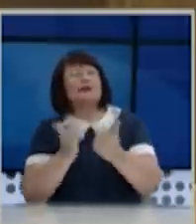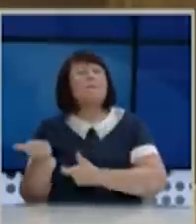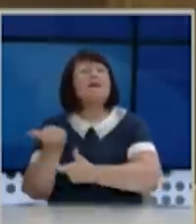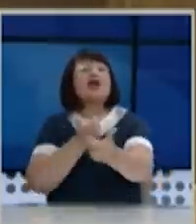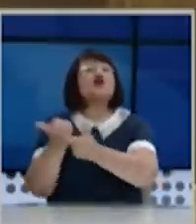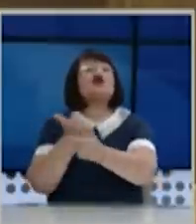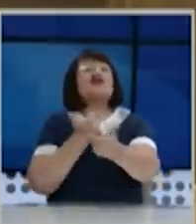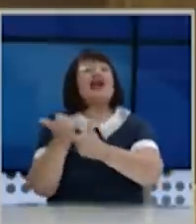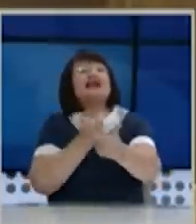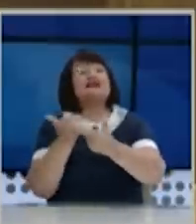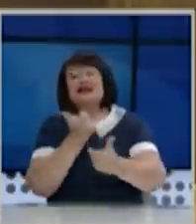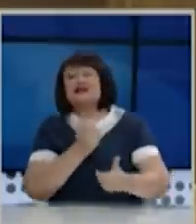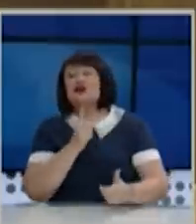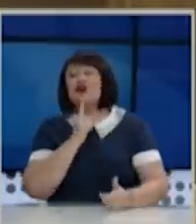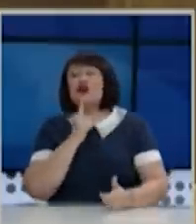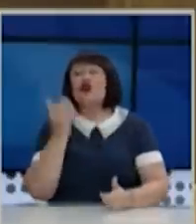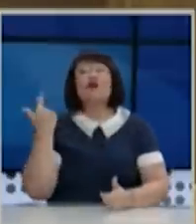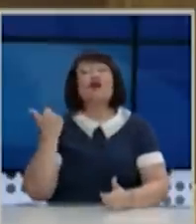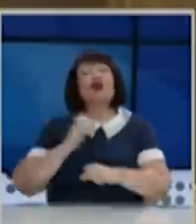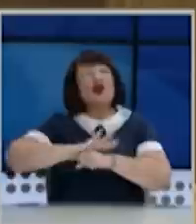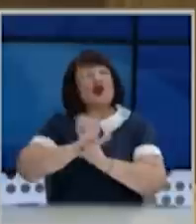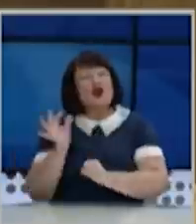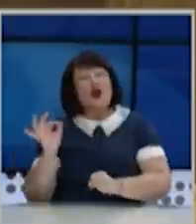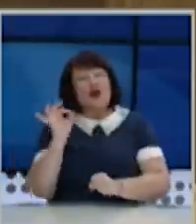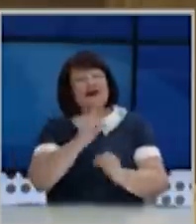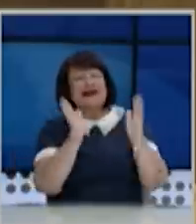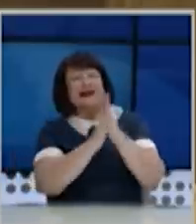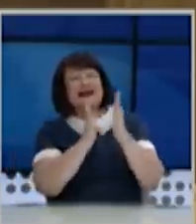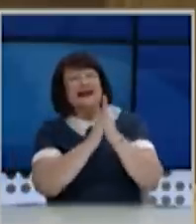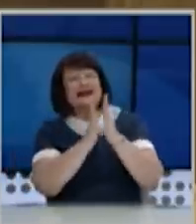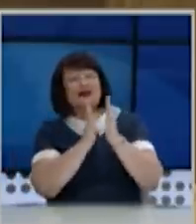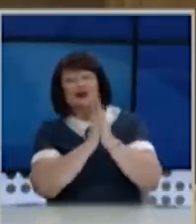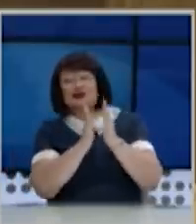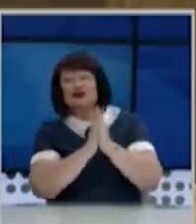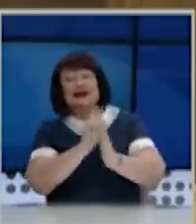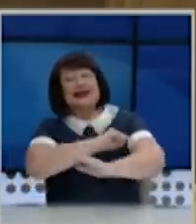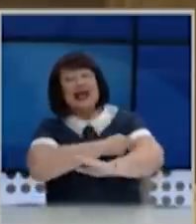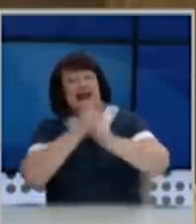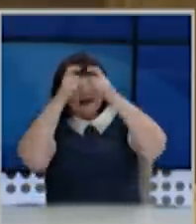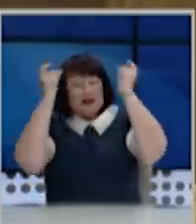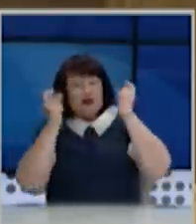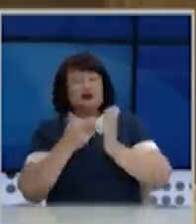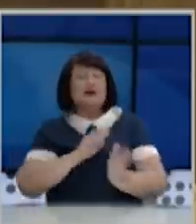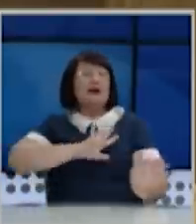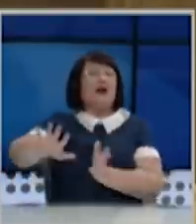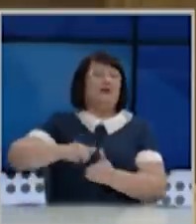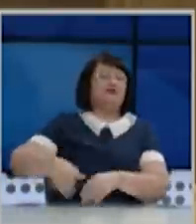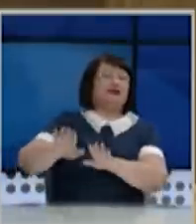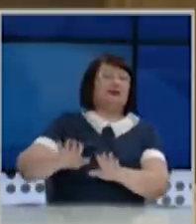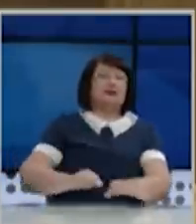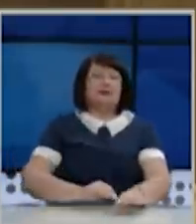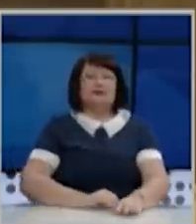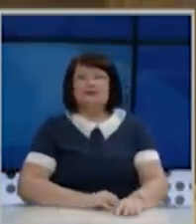πυροσβέστες, όπως κάνατε και κατά τη διάρκεια της πανδημίας, χειροκροτήσατε τους ήρωες υγειονομικούς και μετά τους μουτζώσατε.